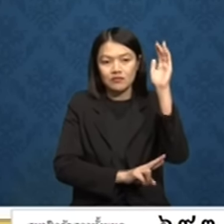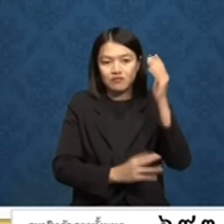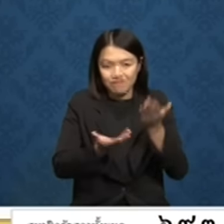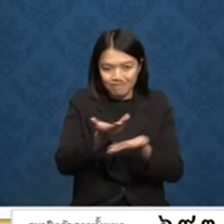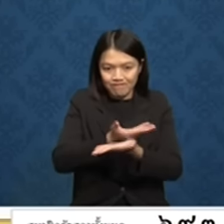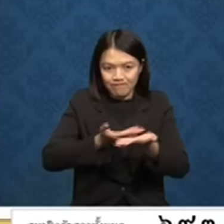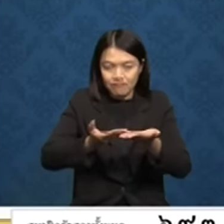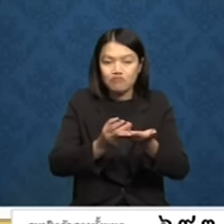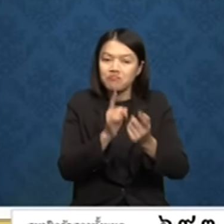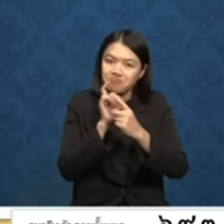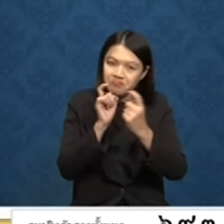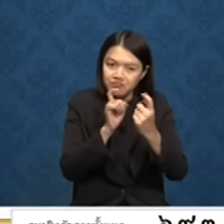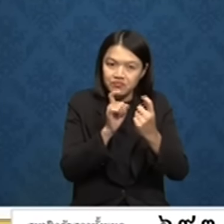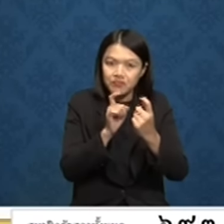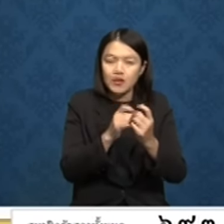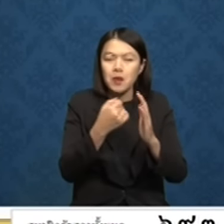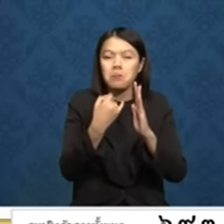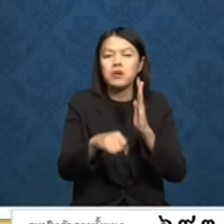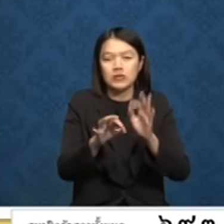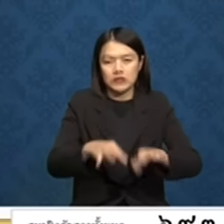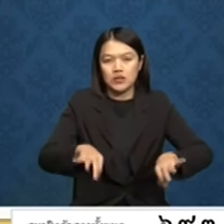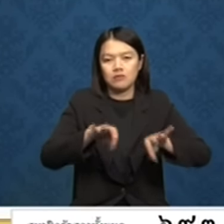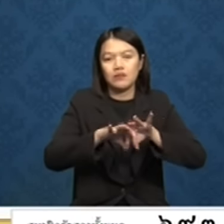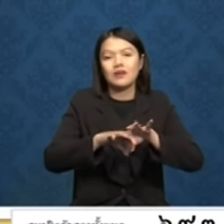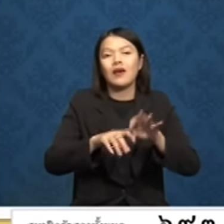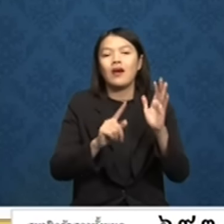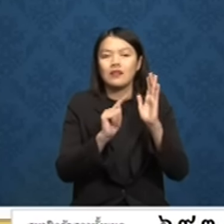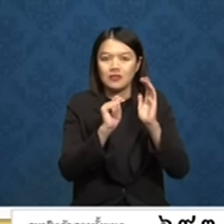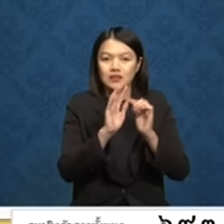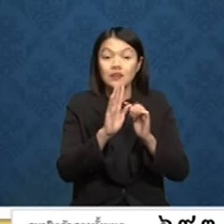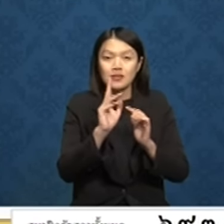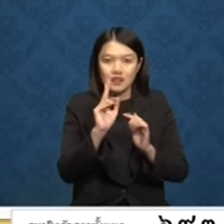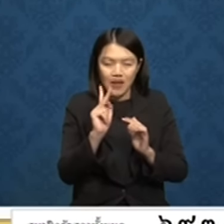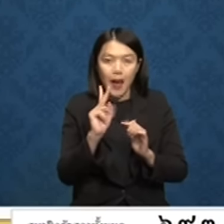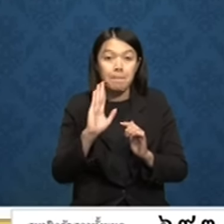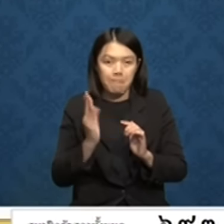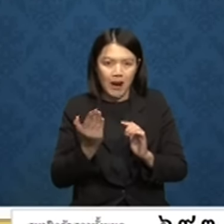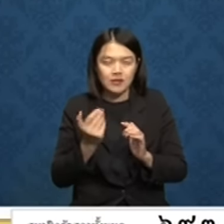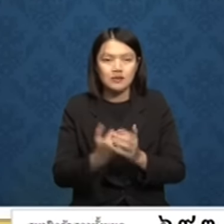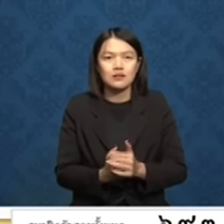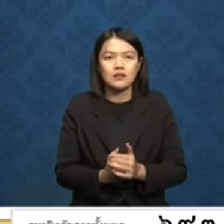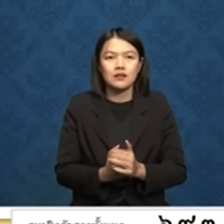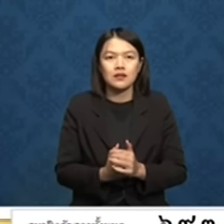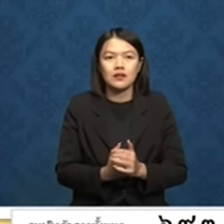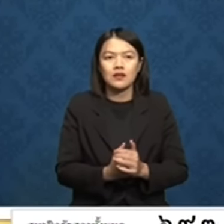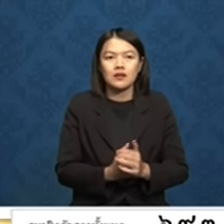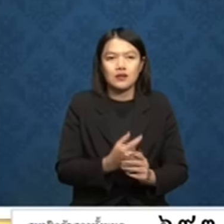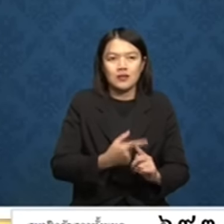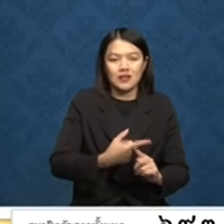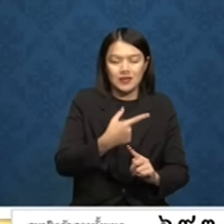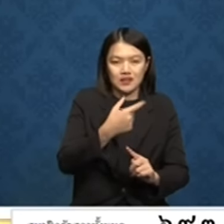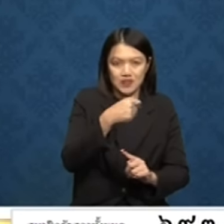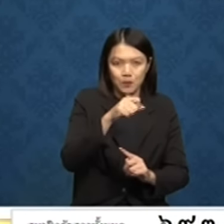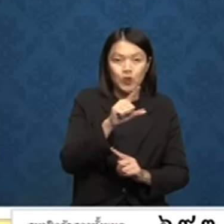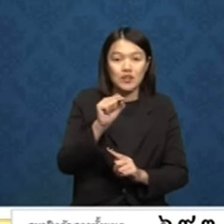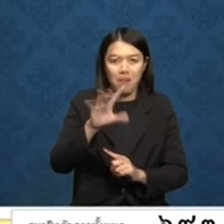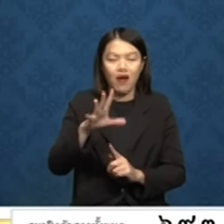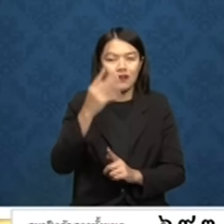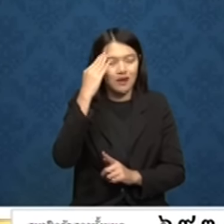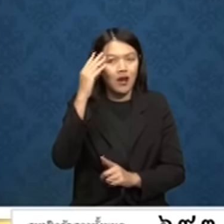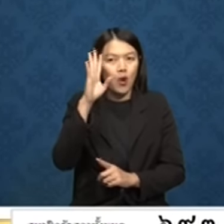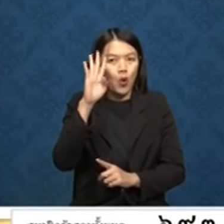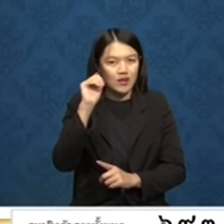ให้สอบคำให้การของคดีที่สำคัญคือคดีตากใบซึ่งวันที่25ตุลาคมนี้เหลืออีก43วันเนี่ยนะ